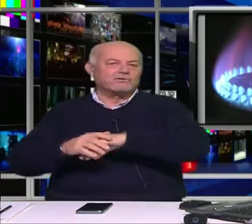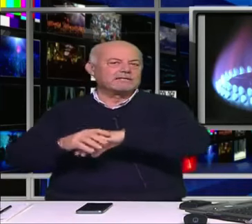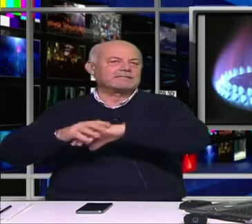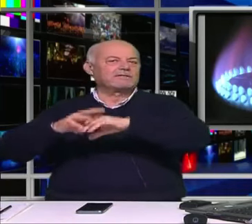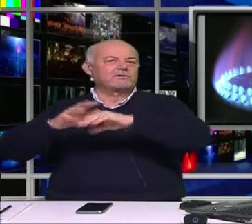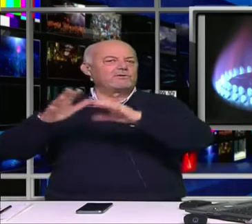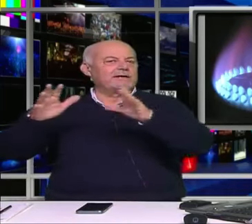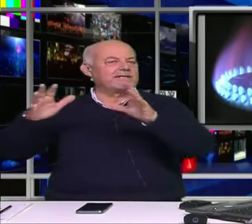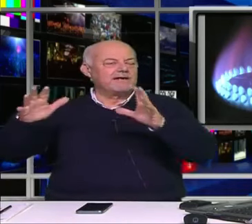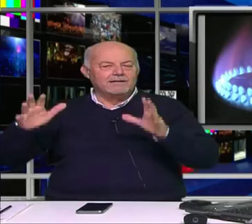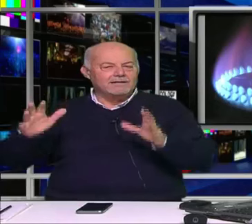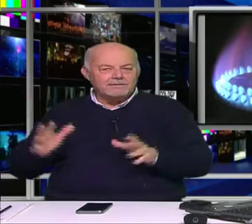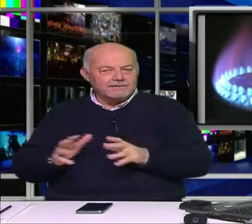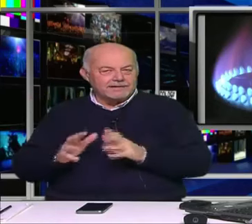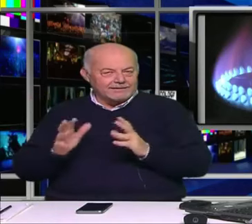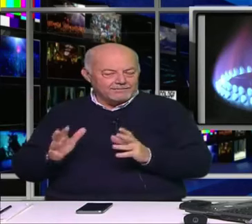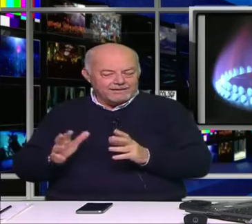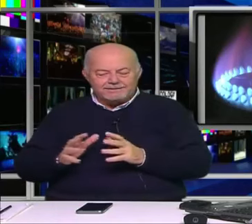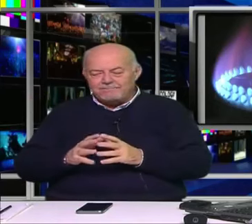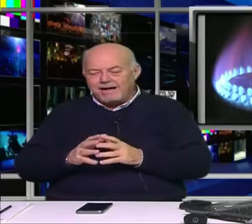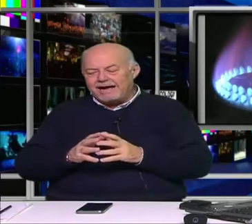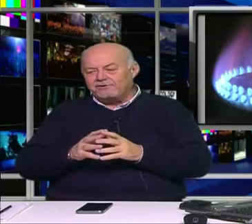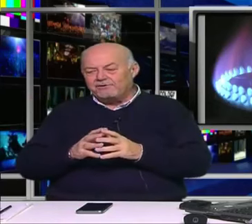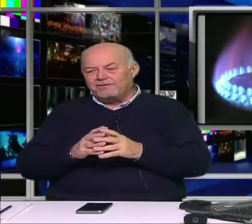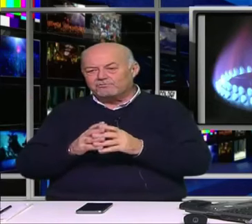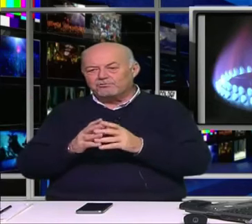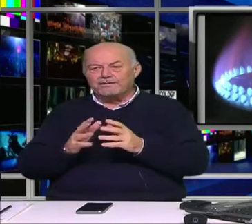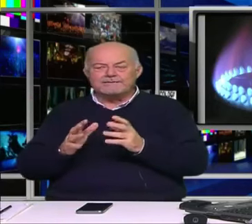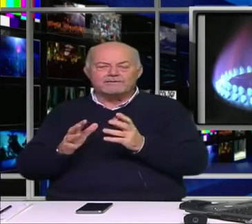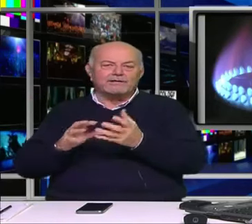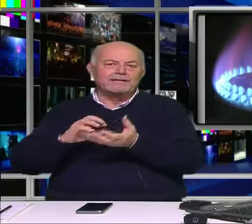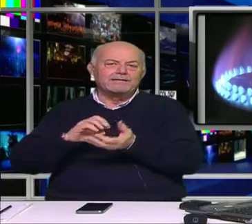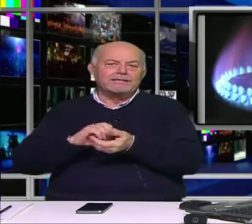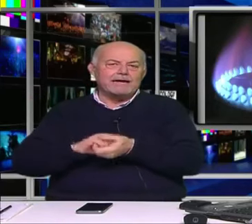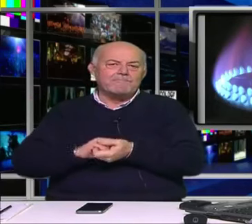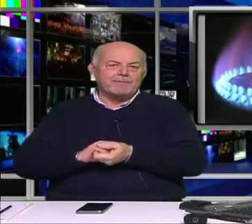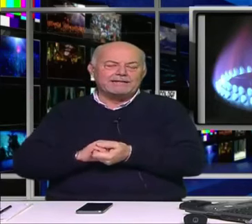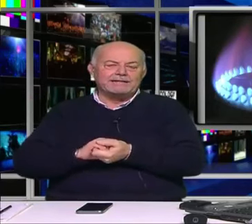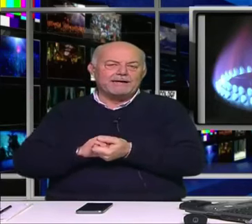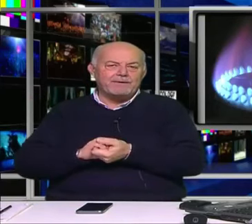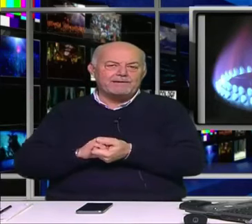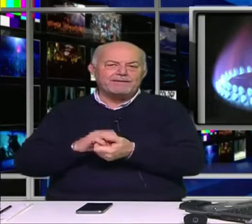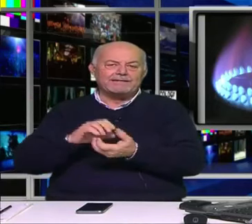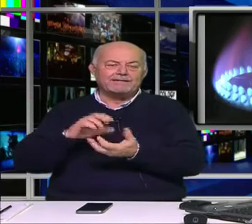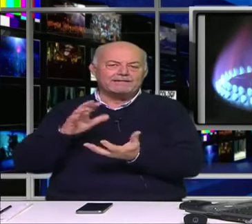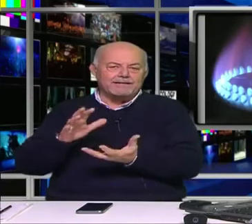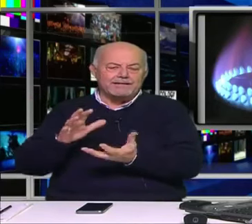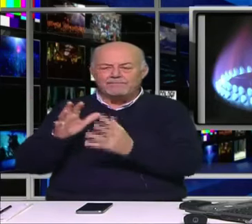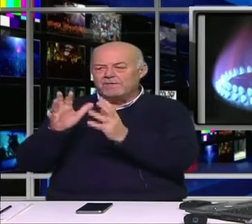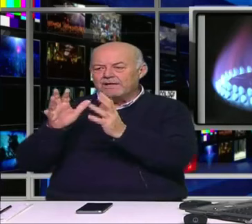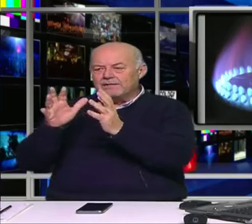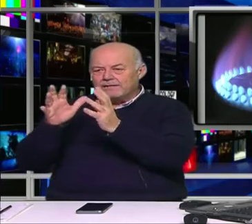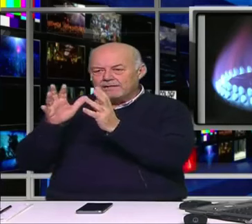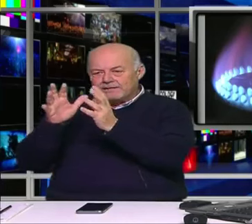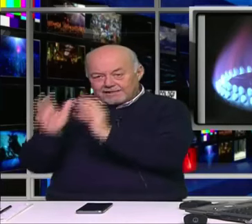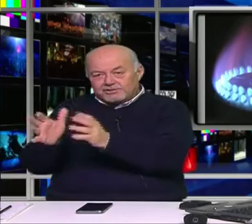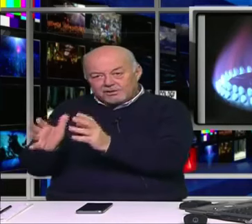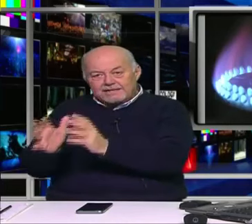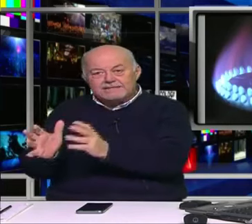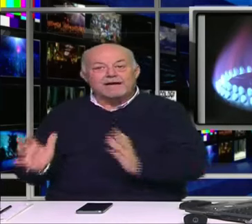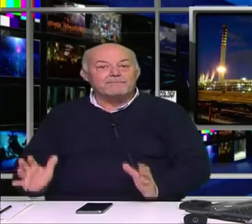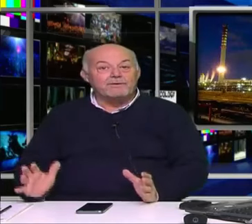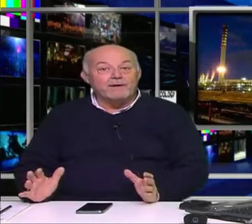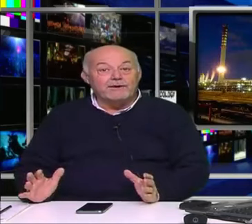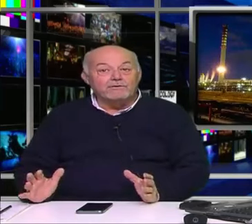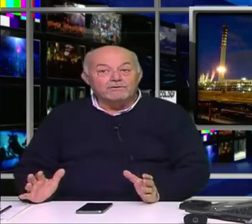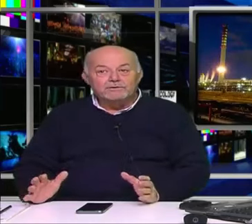senso che se la sono presa direttamente, ma hanno fatto un'operazione che in pratica permette di